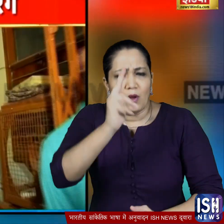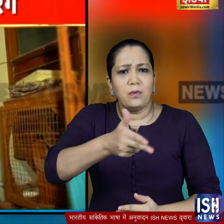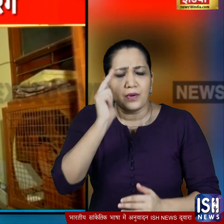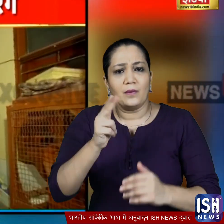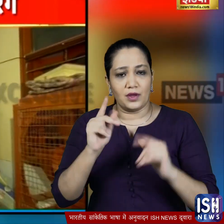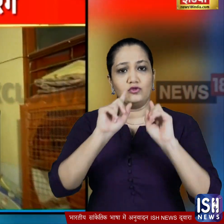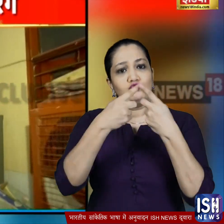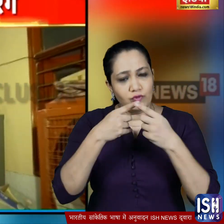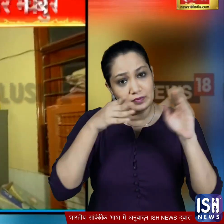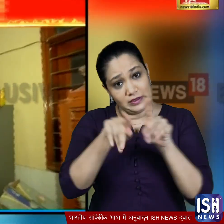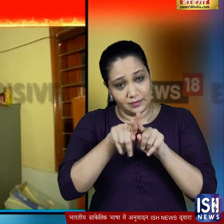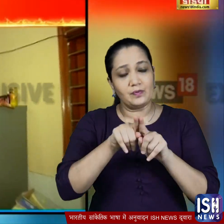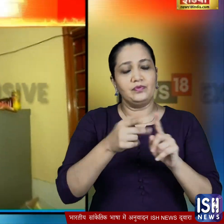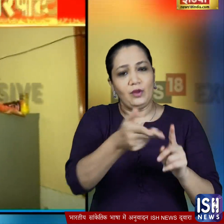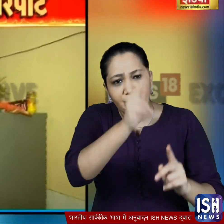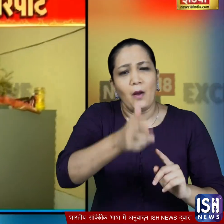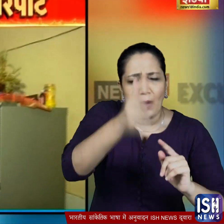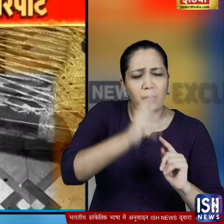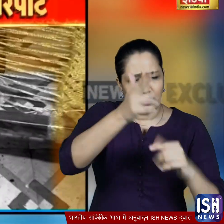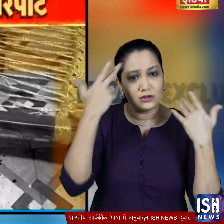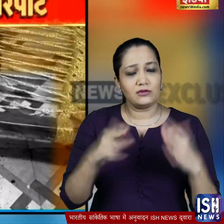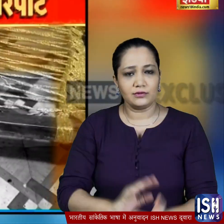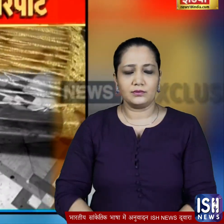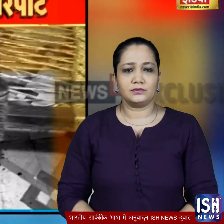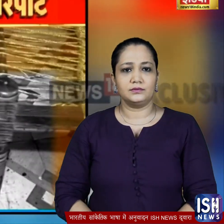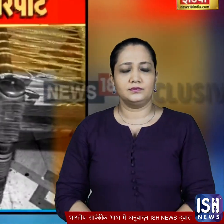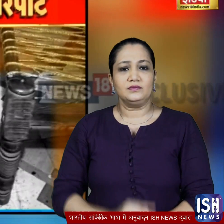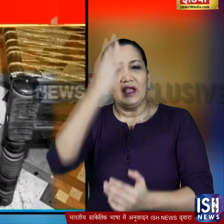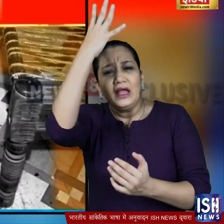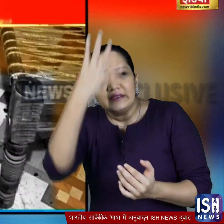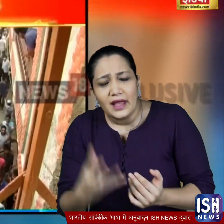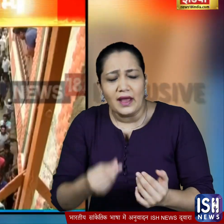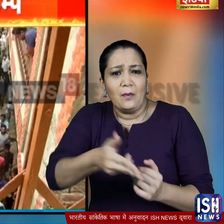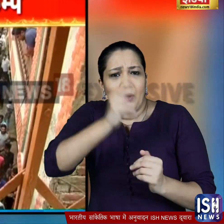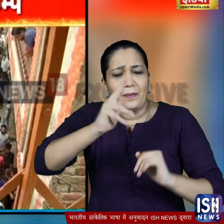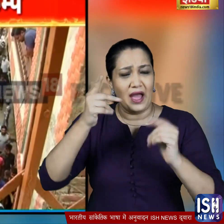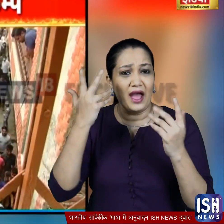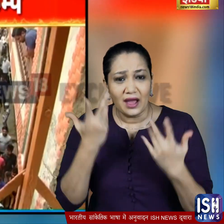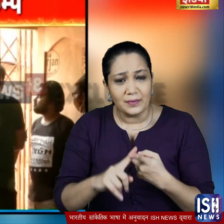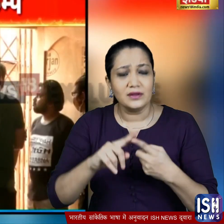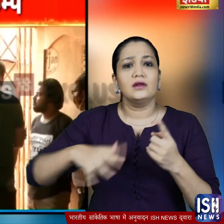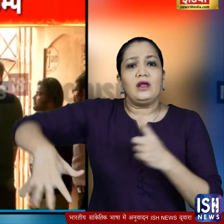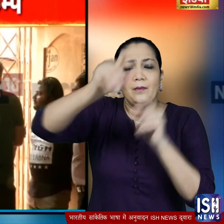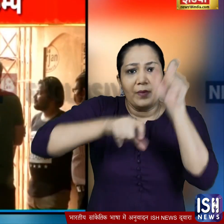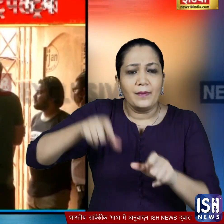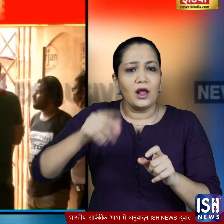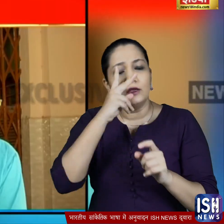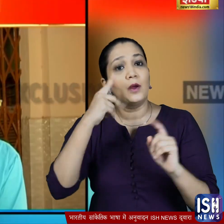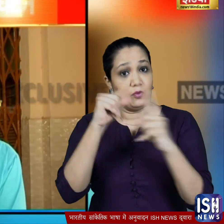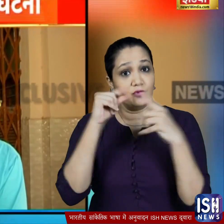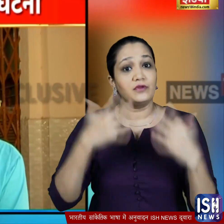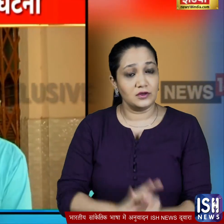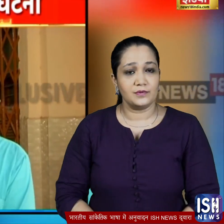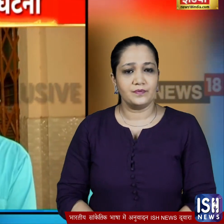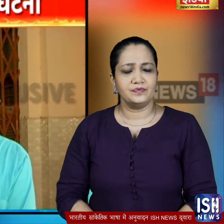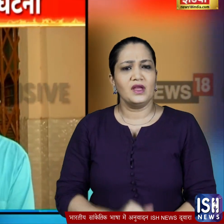में भी जाकर बदमाशों ने ताबड़तोड़ फायरिंग की है। रात के अंधेरे में जब ये सब कुछ हुआ तो इलाके के कुछ लोग इसके गवाह भी बन गए। करीब